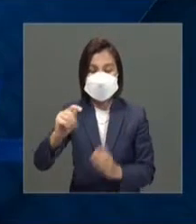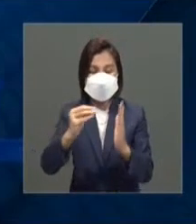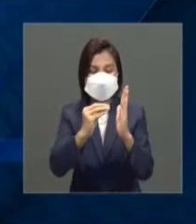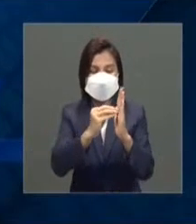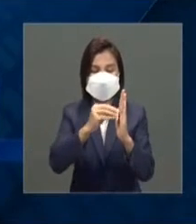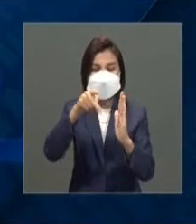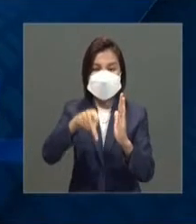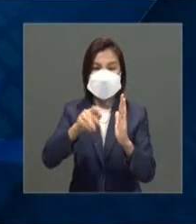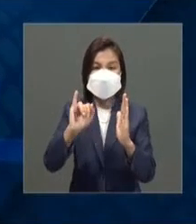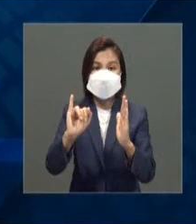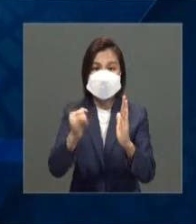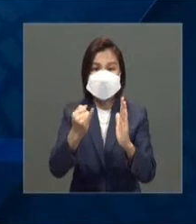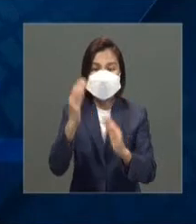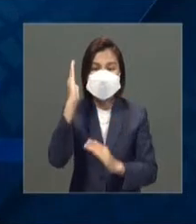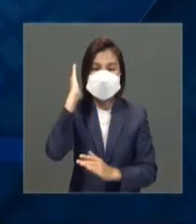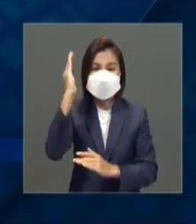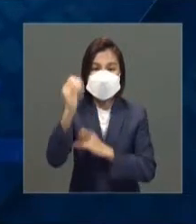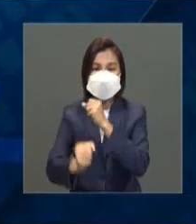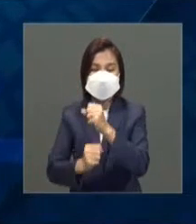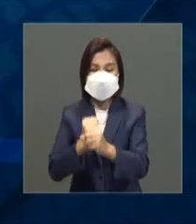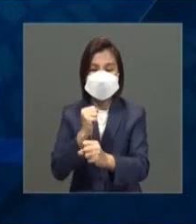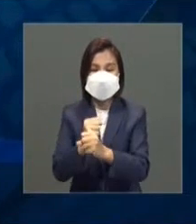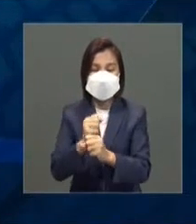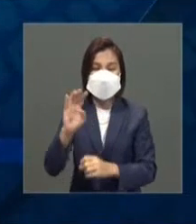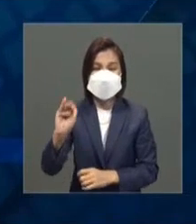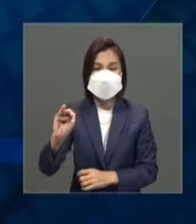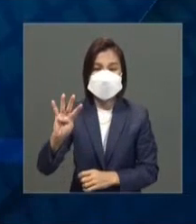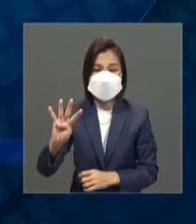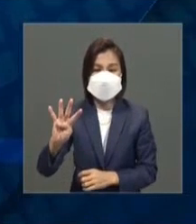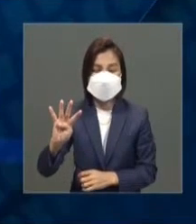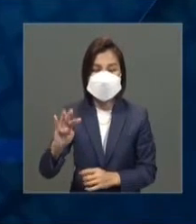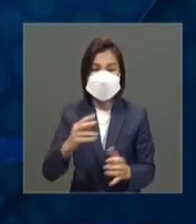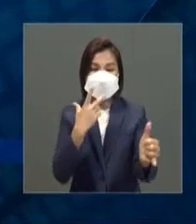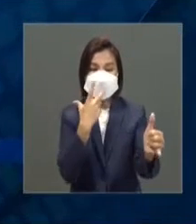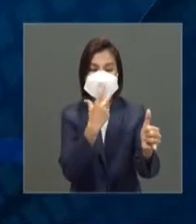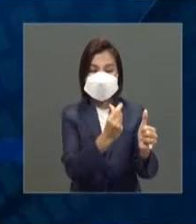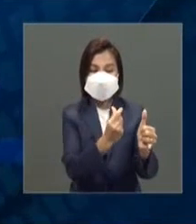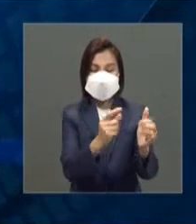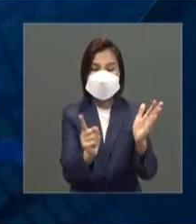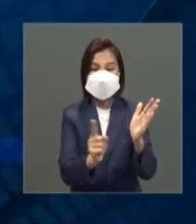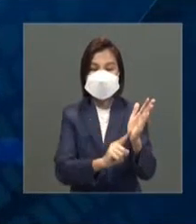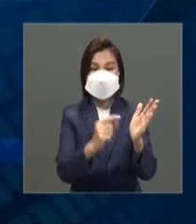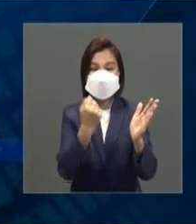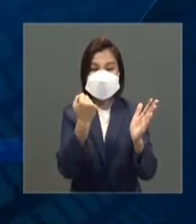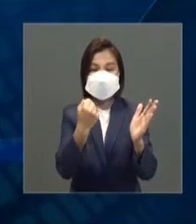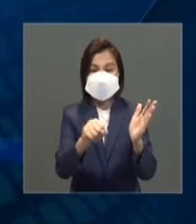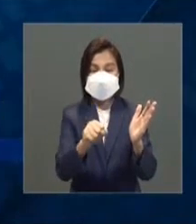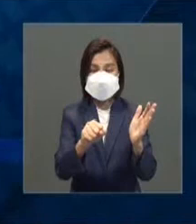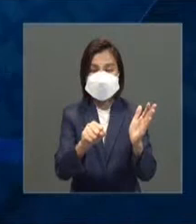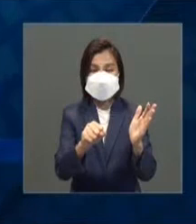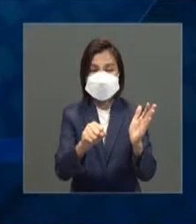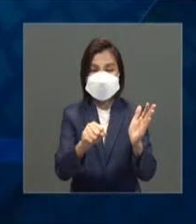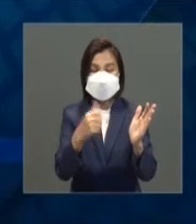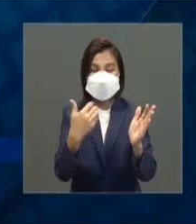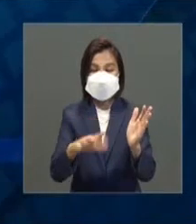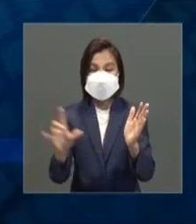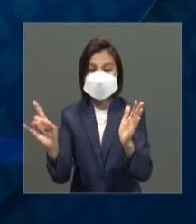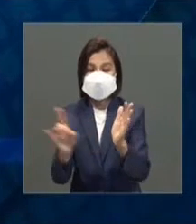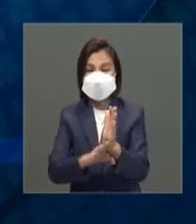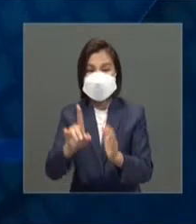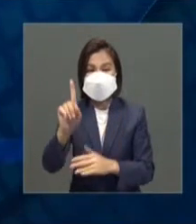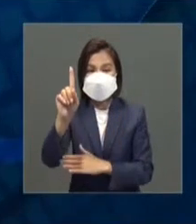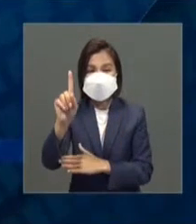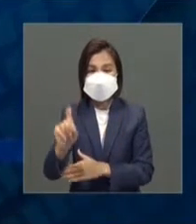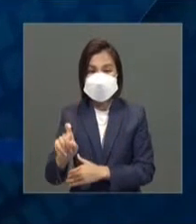ตรนะครับเพศชายอายุ44ปีนะครับหลังจากฉีดเมื่อวันที่10นะครับก็พบว่าเสียชีวิตน